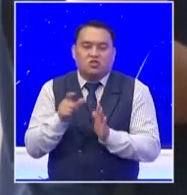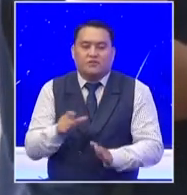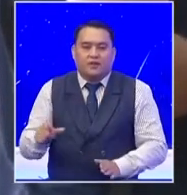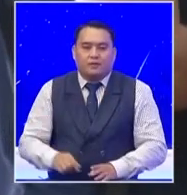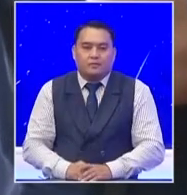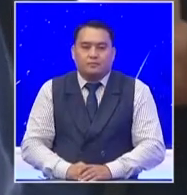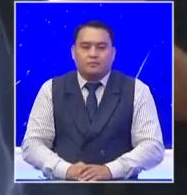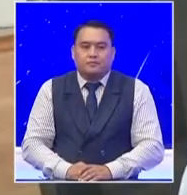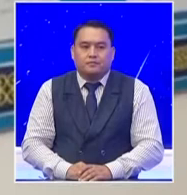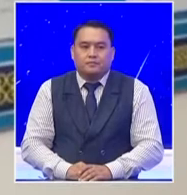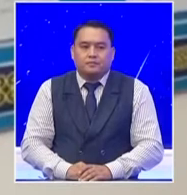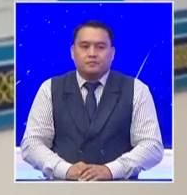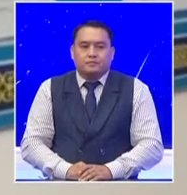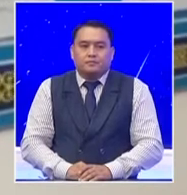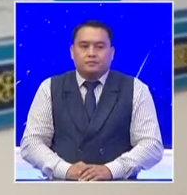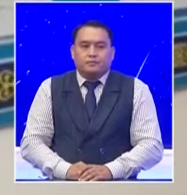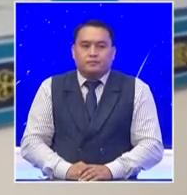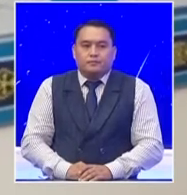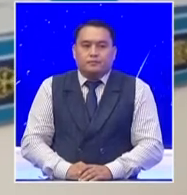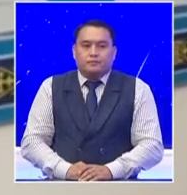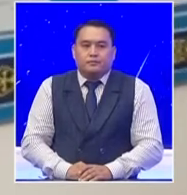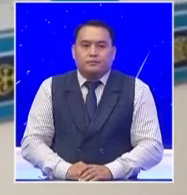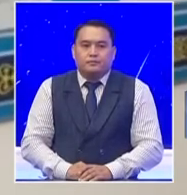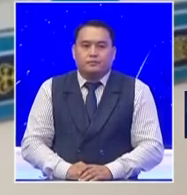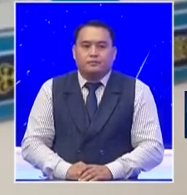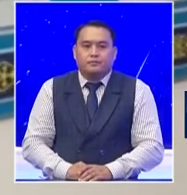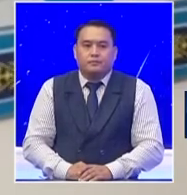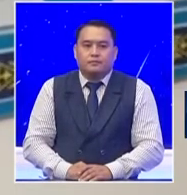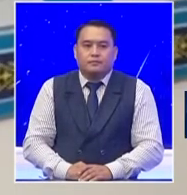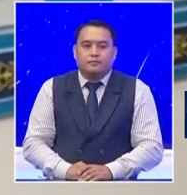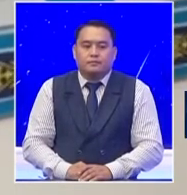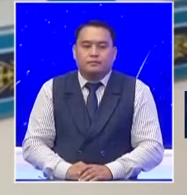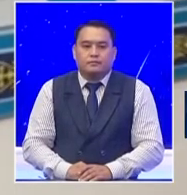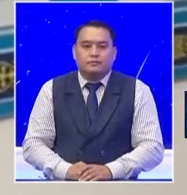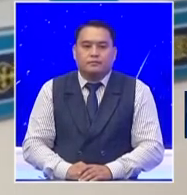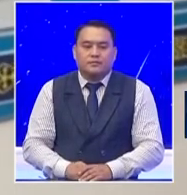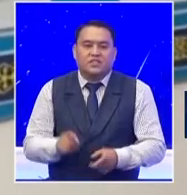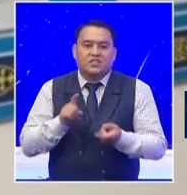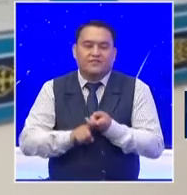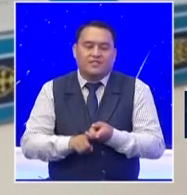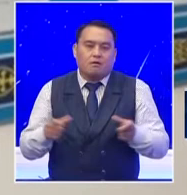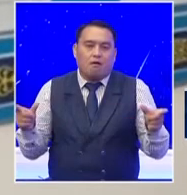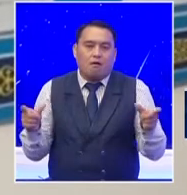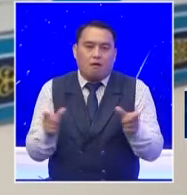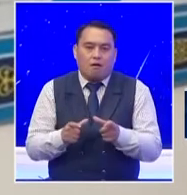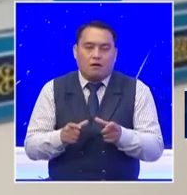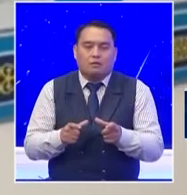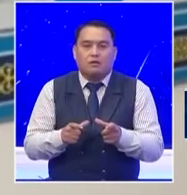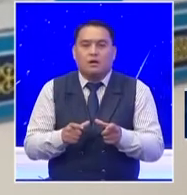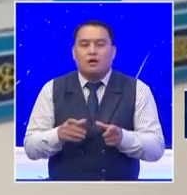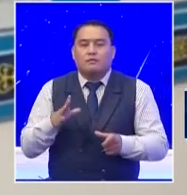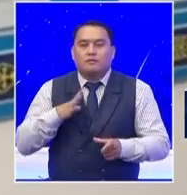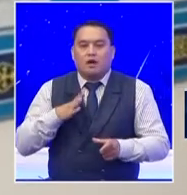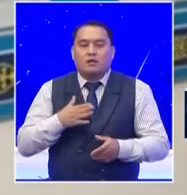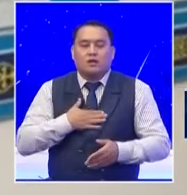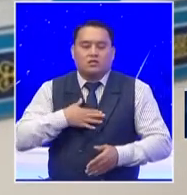Мемлекетимизде болып жаткан карантин жагдайына байланышты В связи с карантином все иностранные граждане, находящиеся в